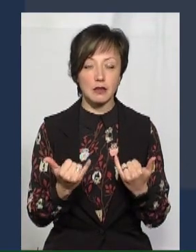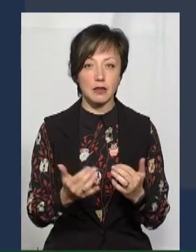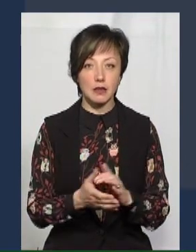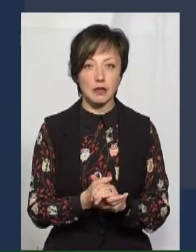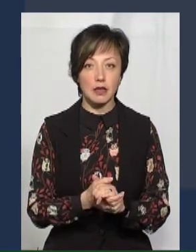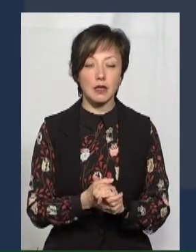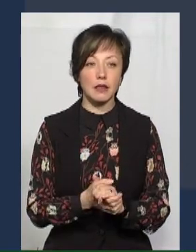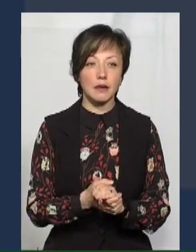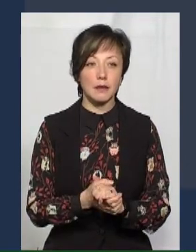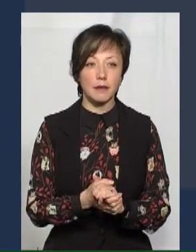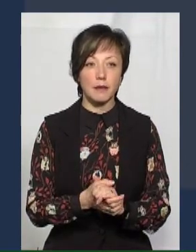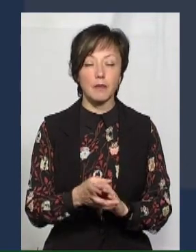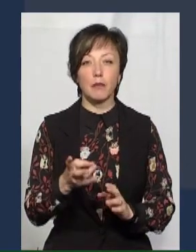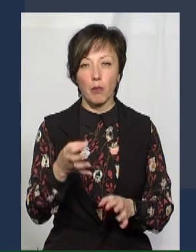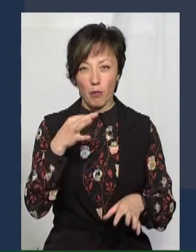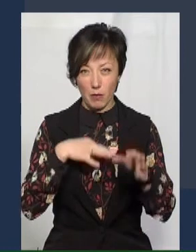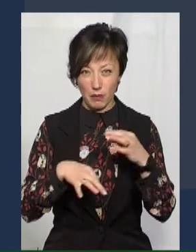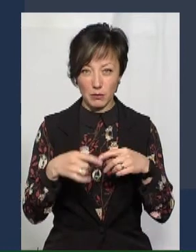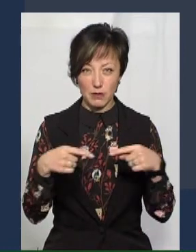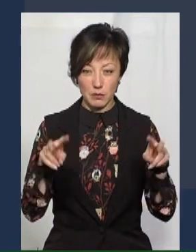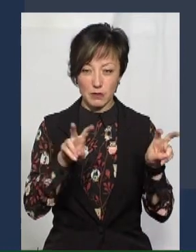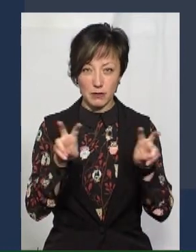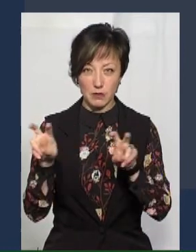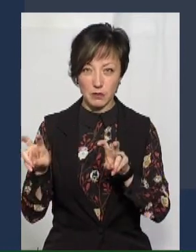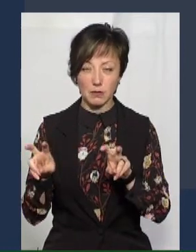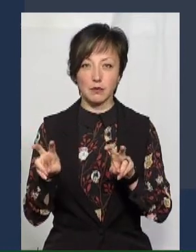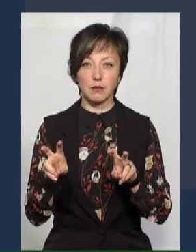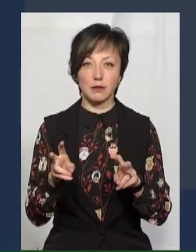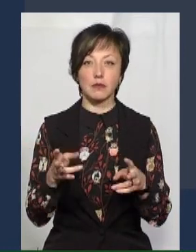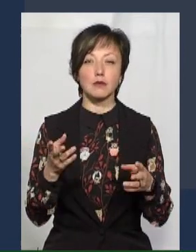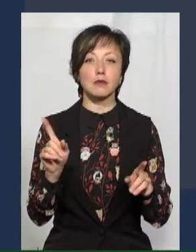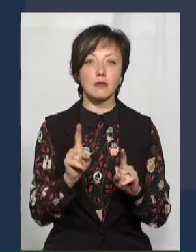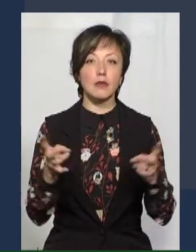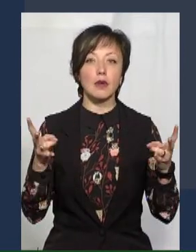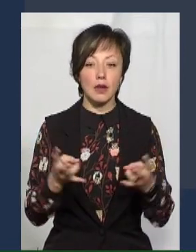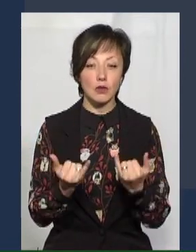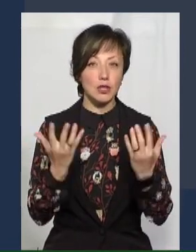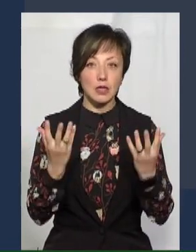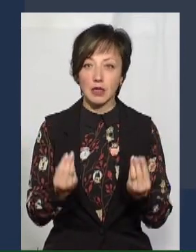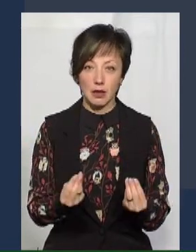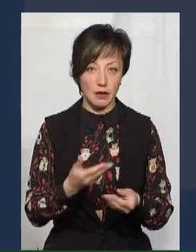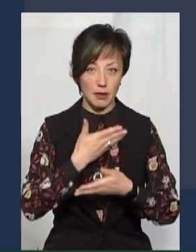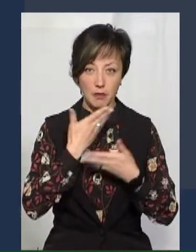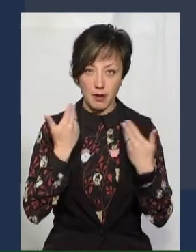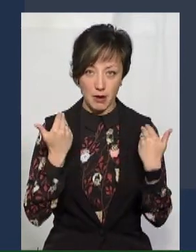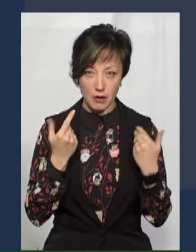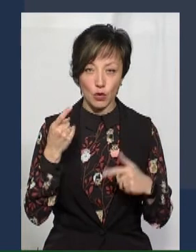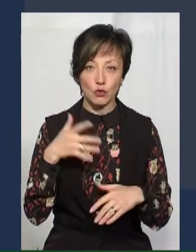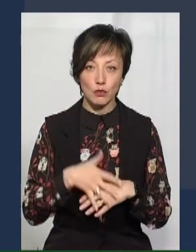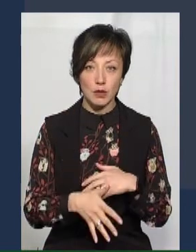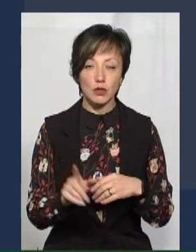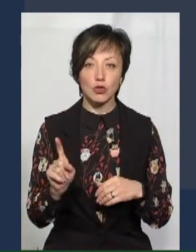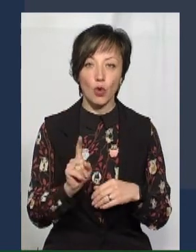на сьогоднішній день по медикаментам, тих медикаментів, які необхідні, їх і на сьогоднішній день немає. Ви розумієте,